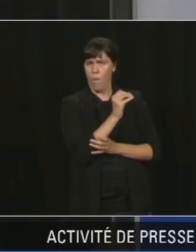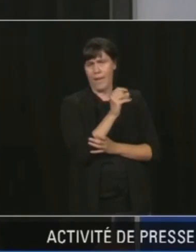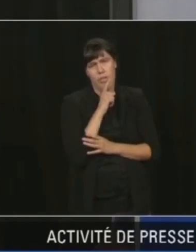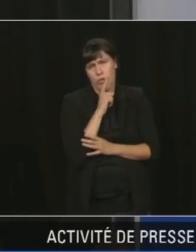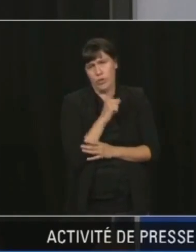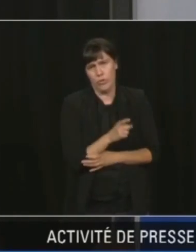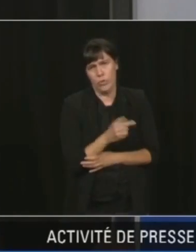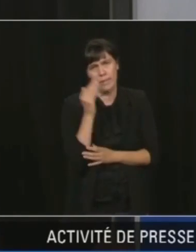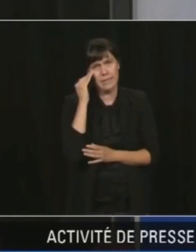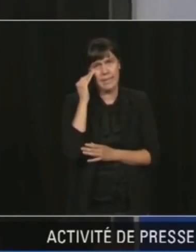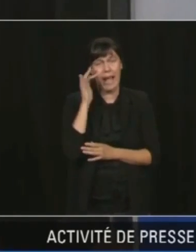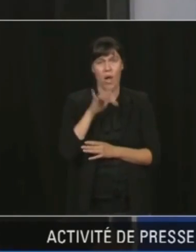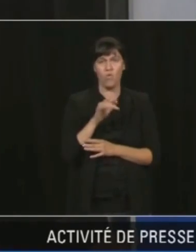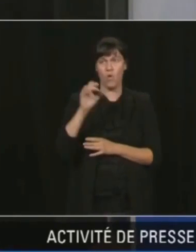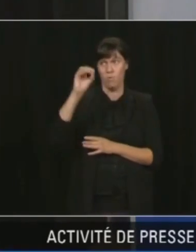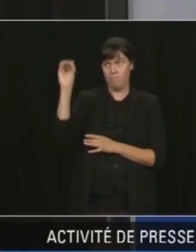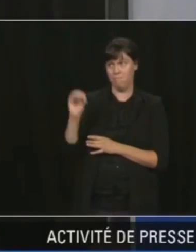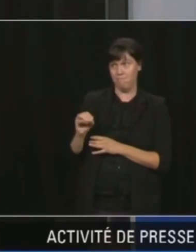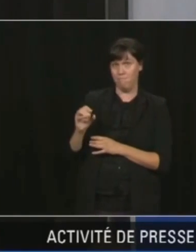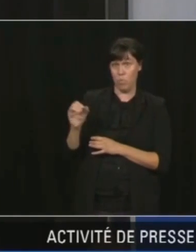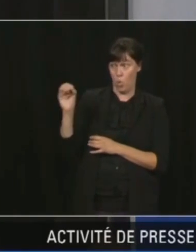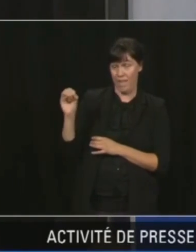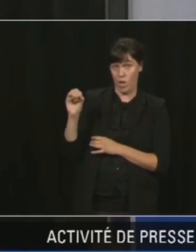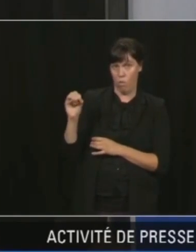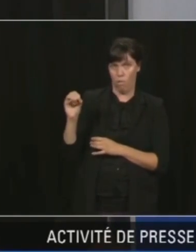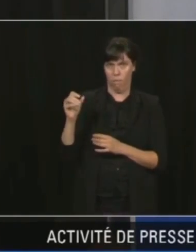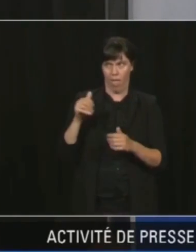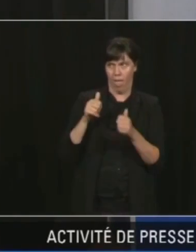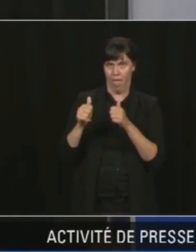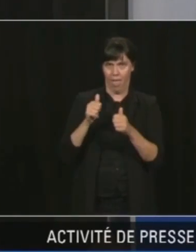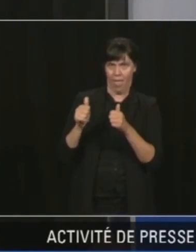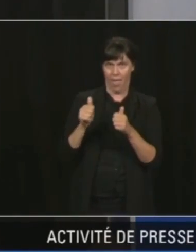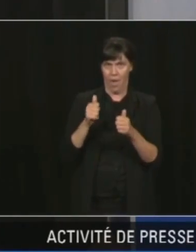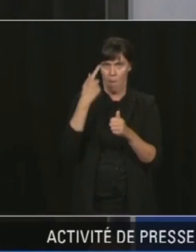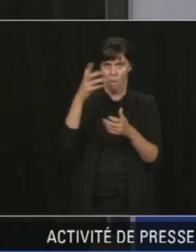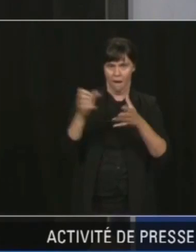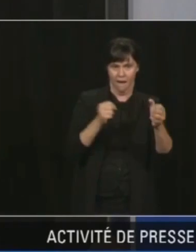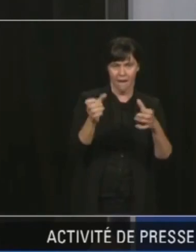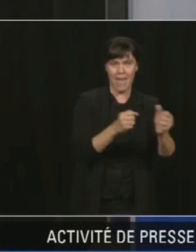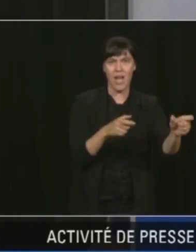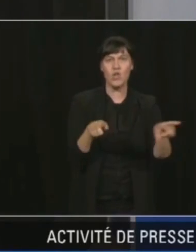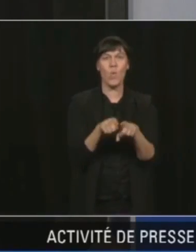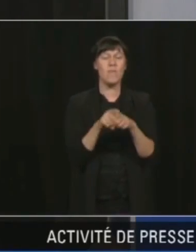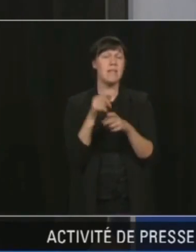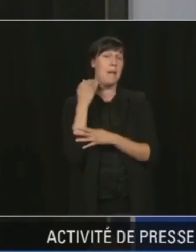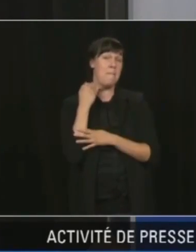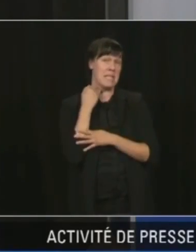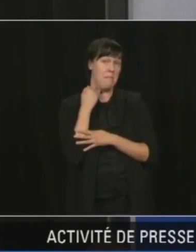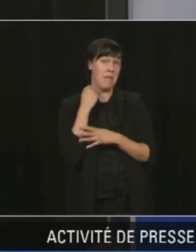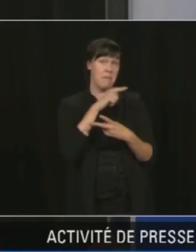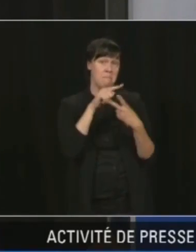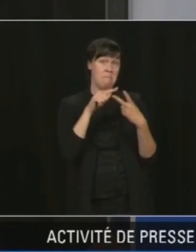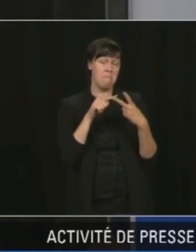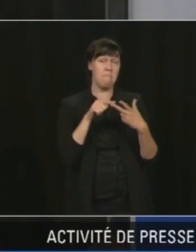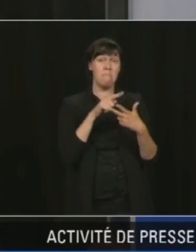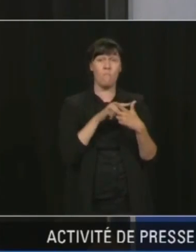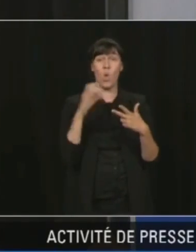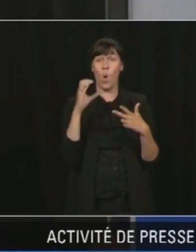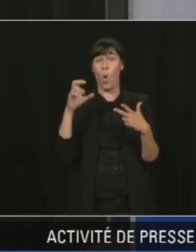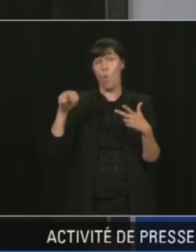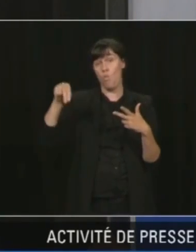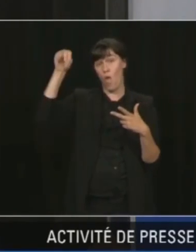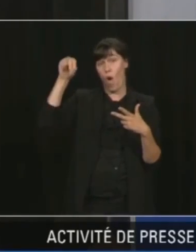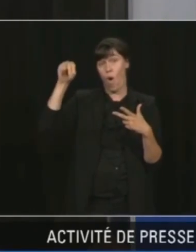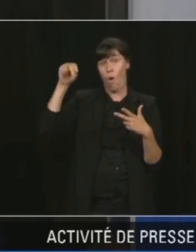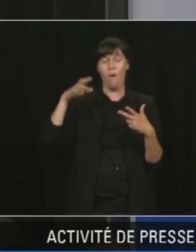puis de l'Ontario. L'Abitibi-Témiscamingue, dont on a beaucoup parlé. La Côte-Nord, le nord du Québec, puis la Gaspésie